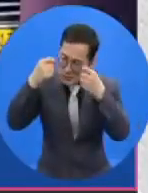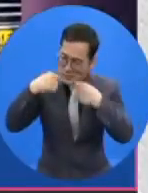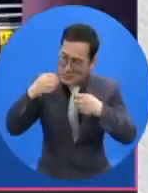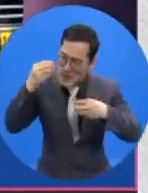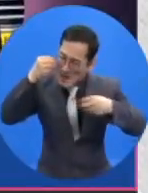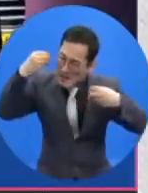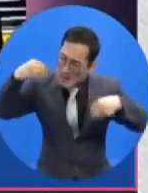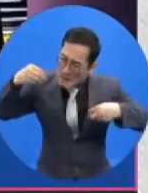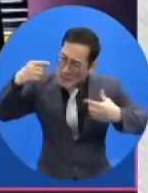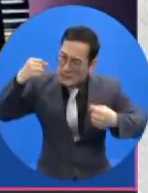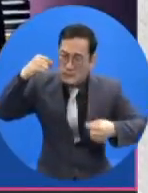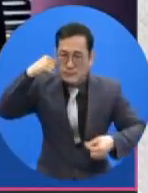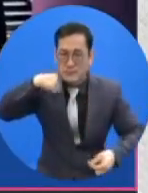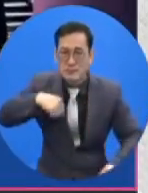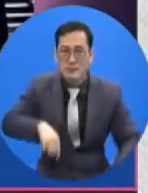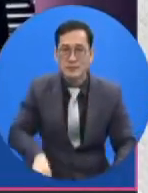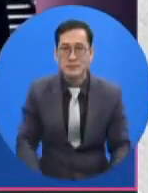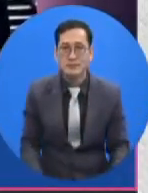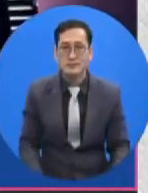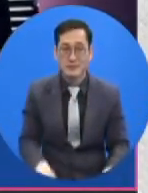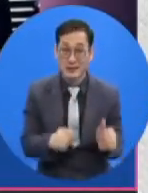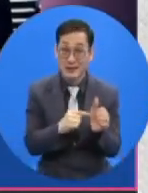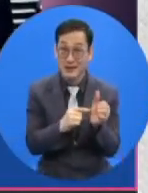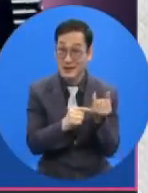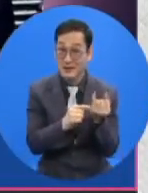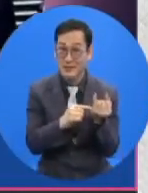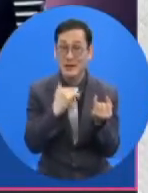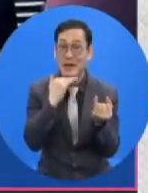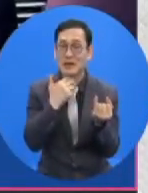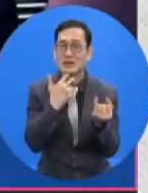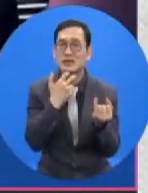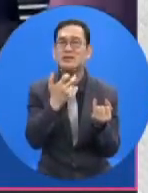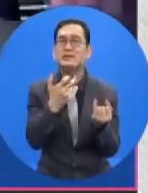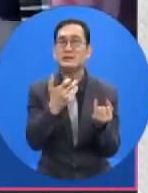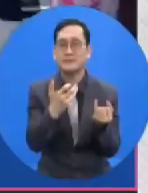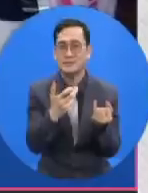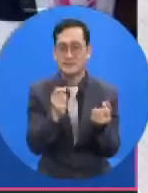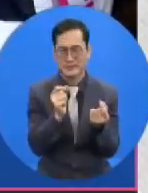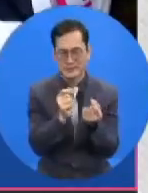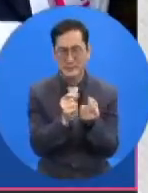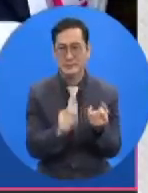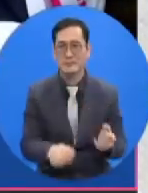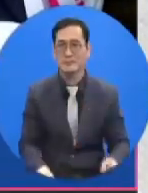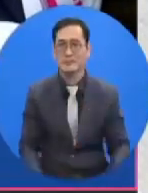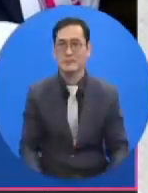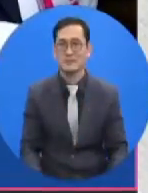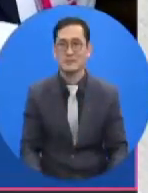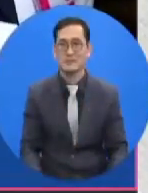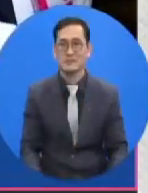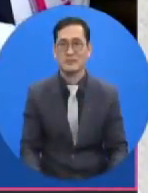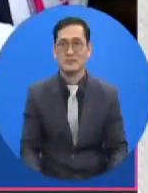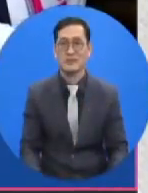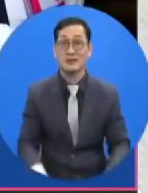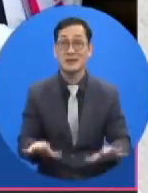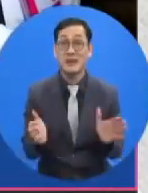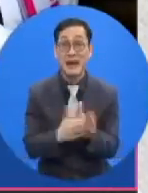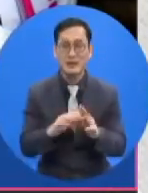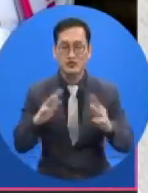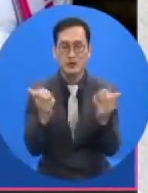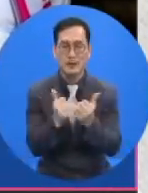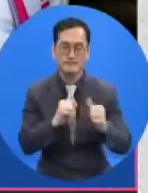저 이렇게 이력을 찾아봤더니 70이 다 되셨더라고요. 예. 아, 70이 다 되셨으면 이제까지 했던 일